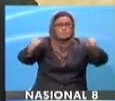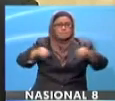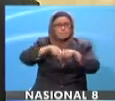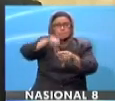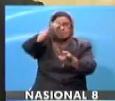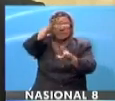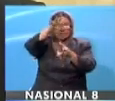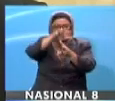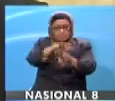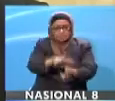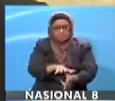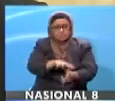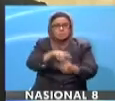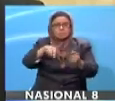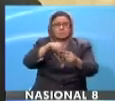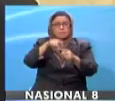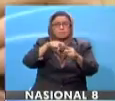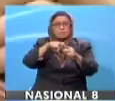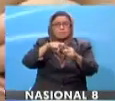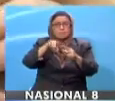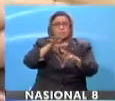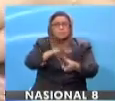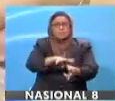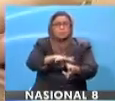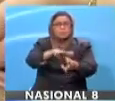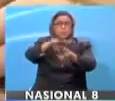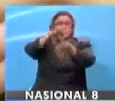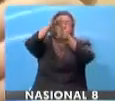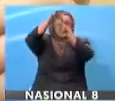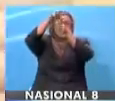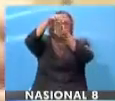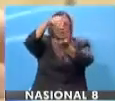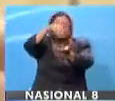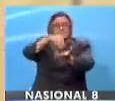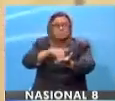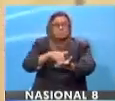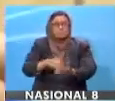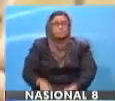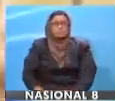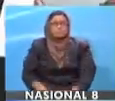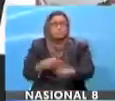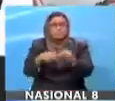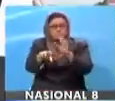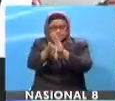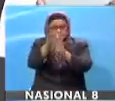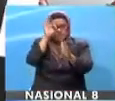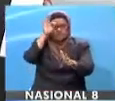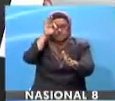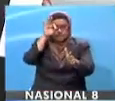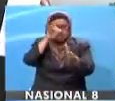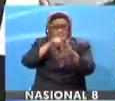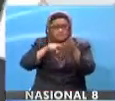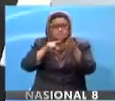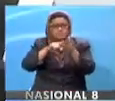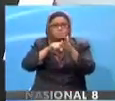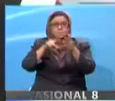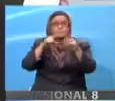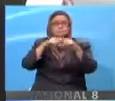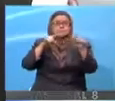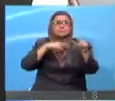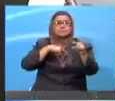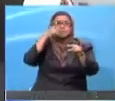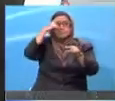menaikkan semula helikopter untuk hover. Di samping itu terdapat kesan kebocoran cecair hidrolik dalam lubang pendaratan